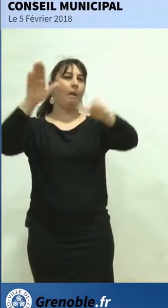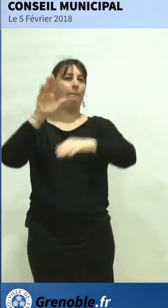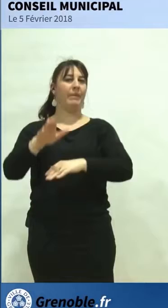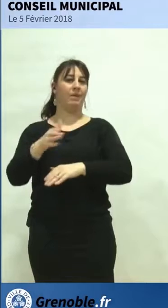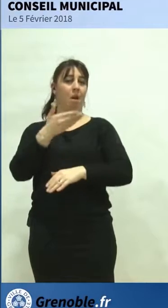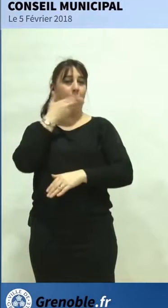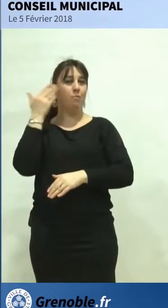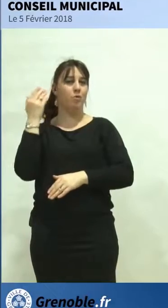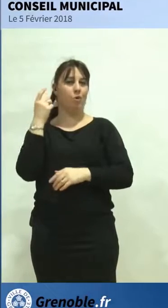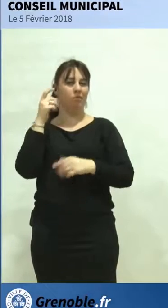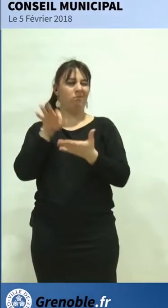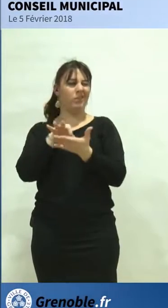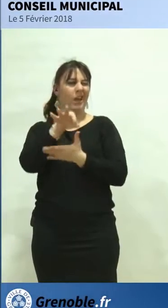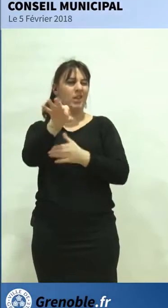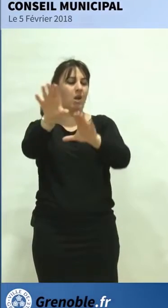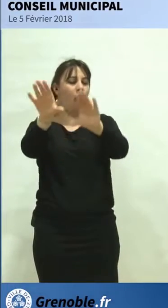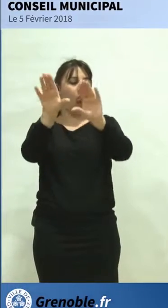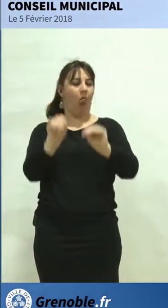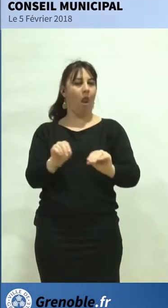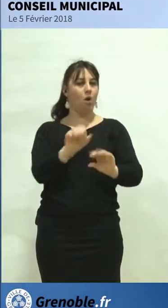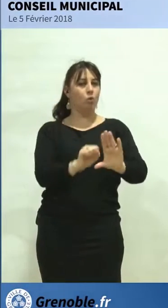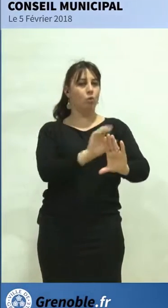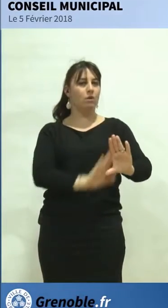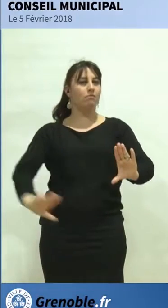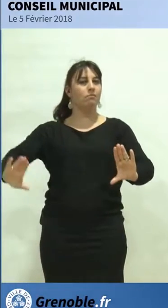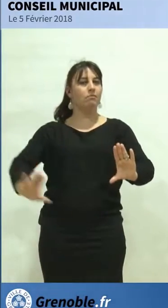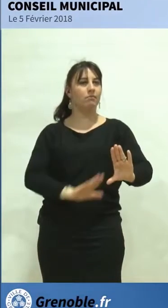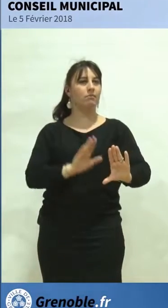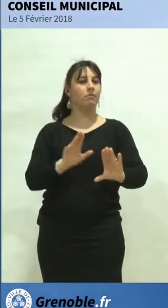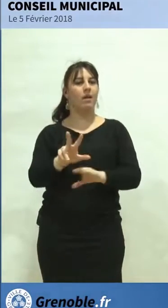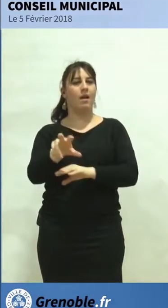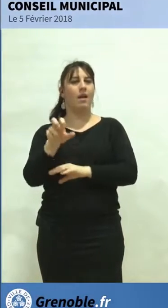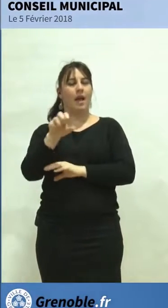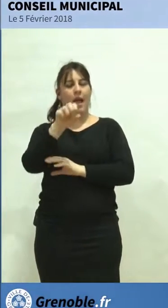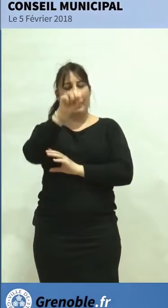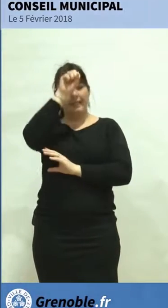de l'agglomération? Le ténement de l'ex-clinique du Mail,